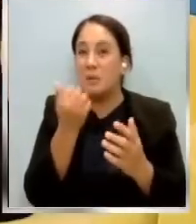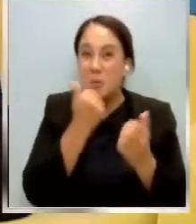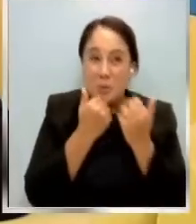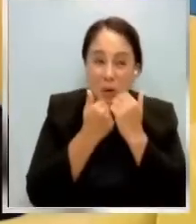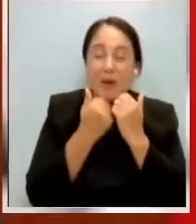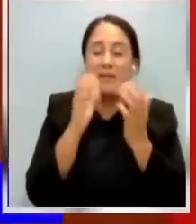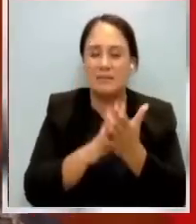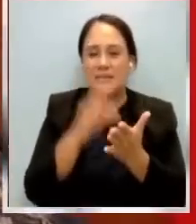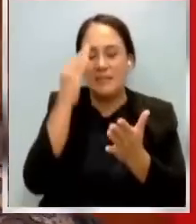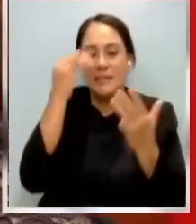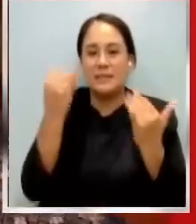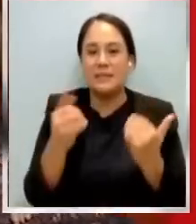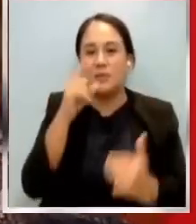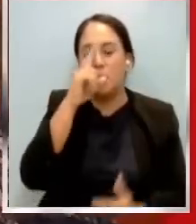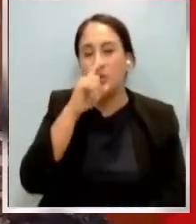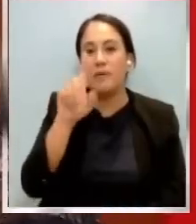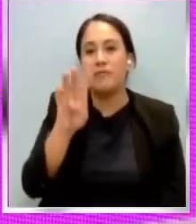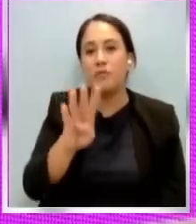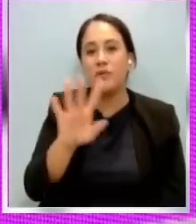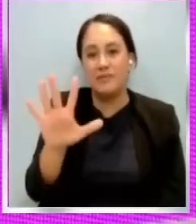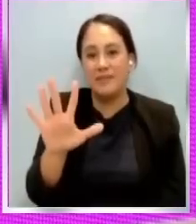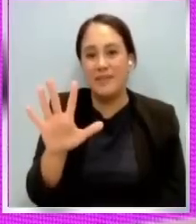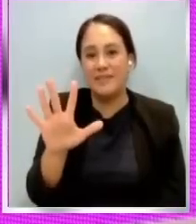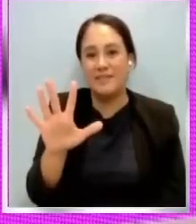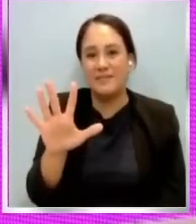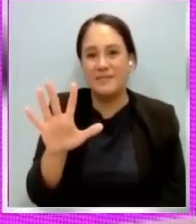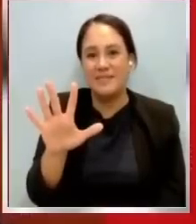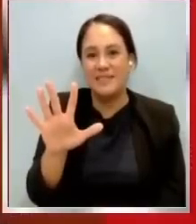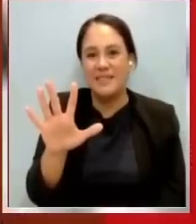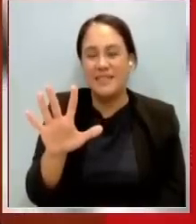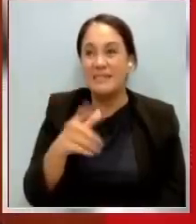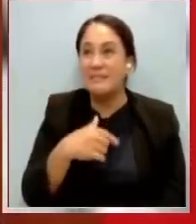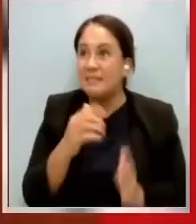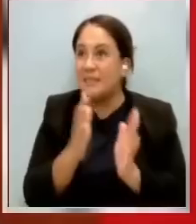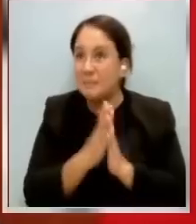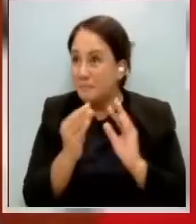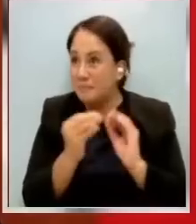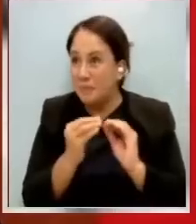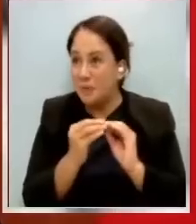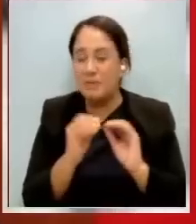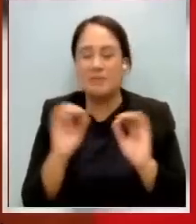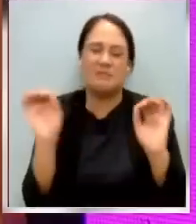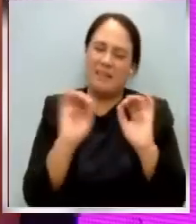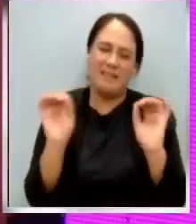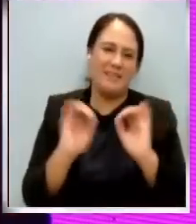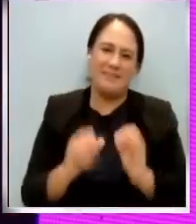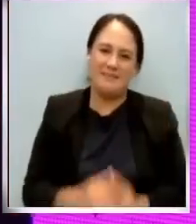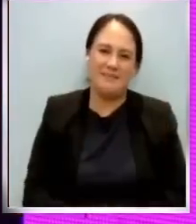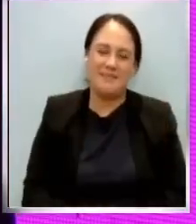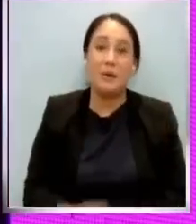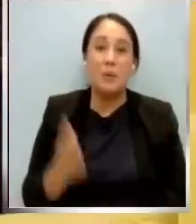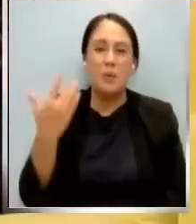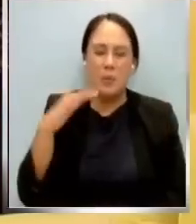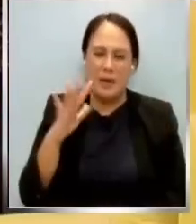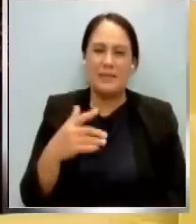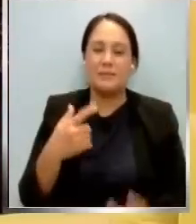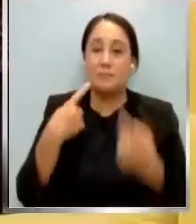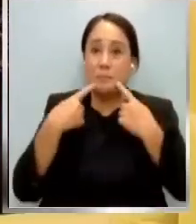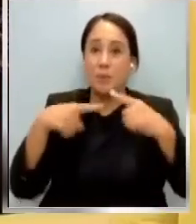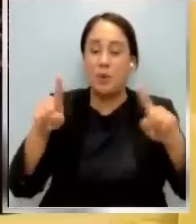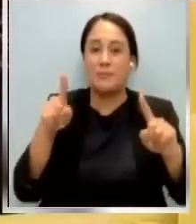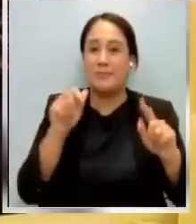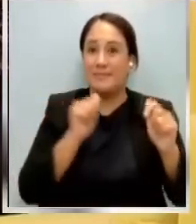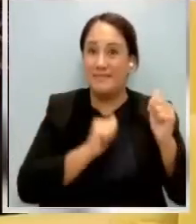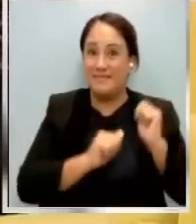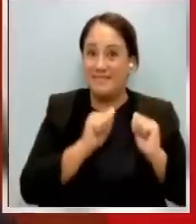age 45, wala na raw mahingi pang isang Judy Ann Santos. Bukod kasi sa tagumpay sa showbiz, nabiyayaan